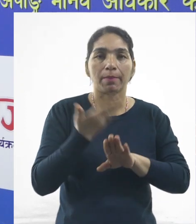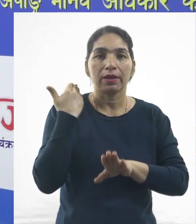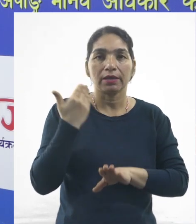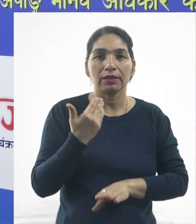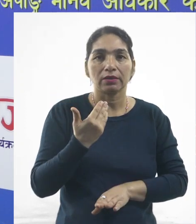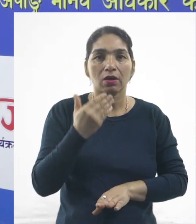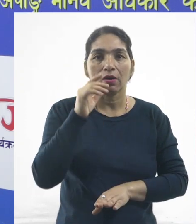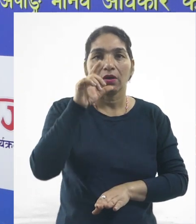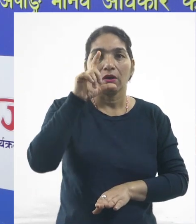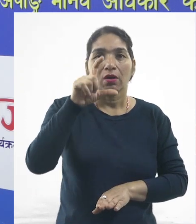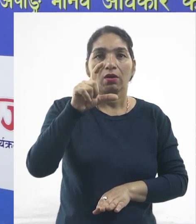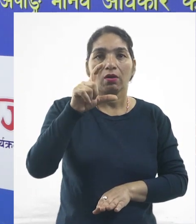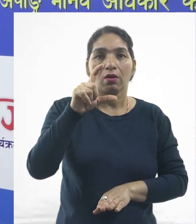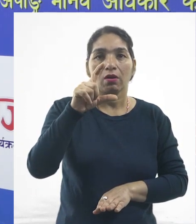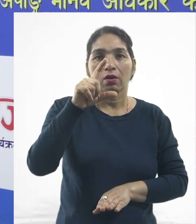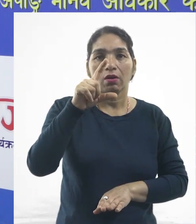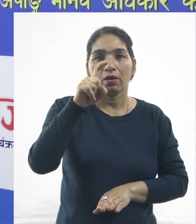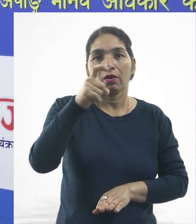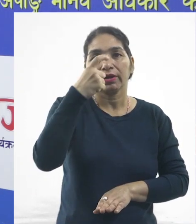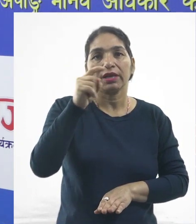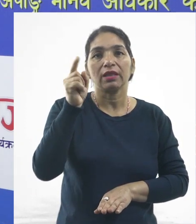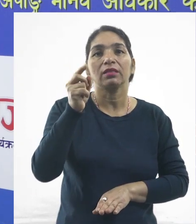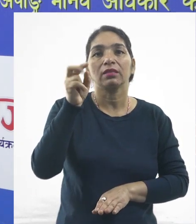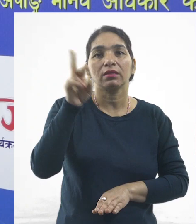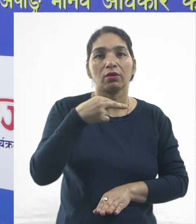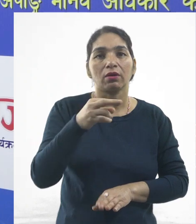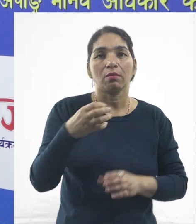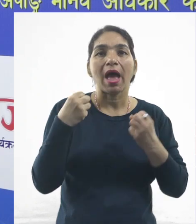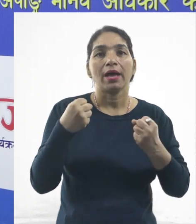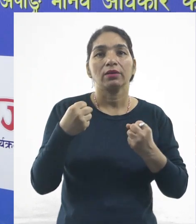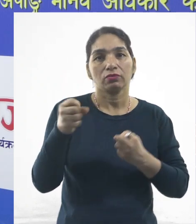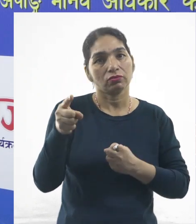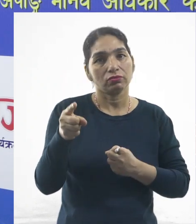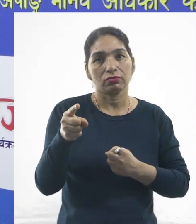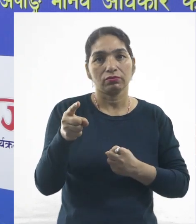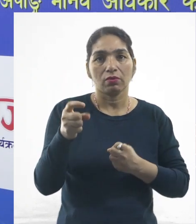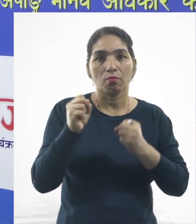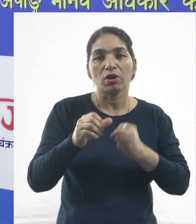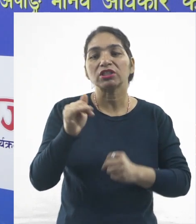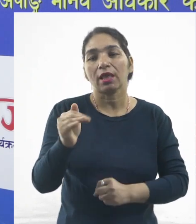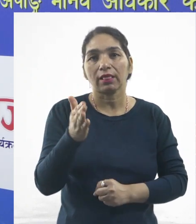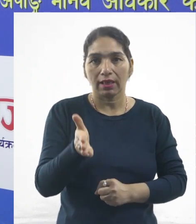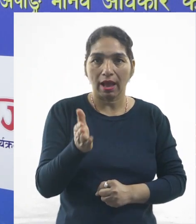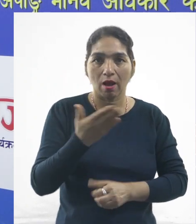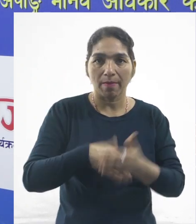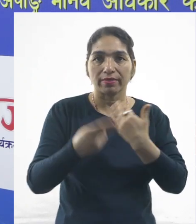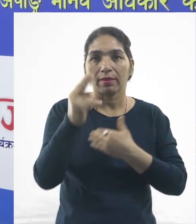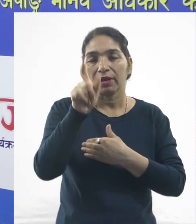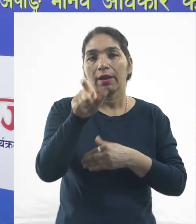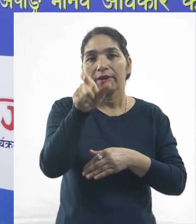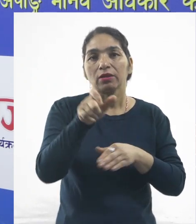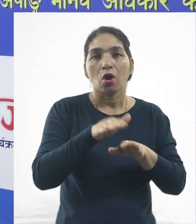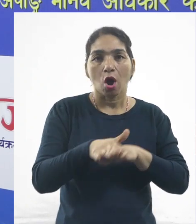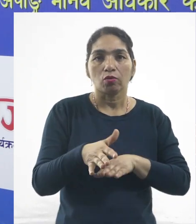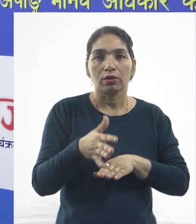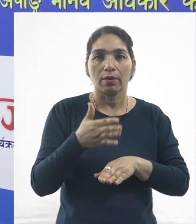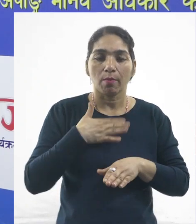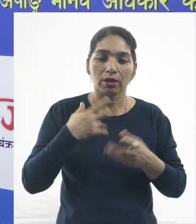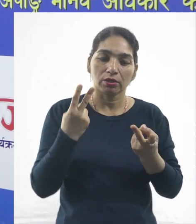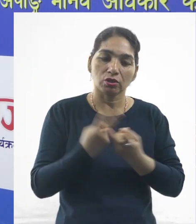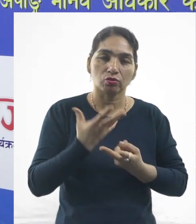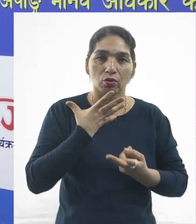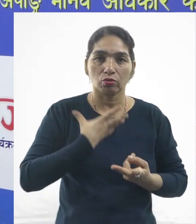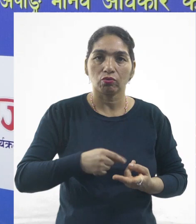खगेन्द्र बहादुर बस्नेतले एउटा उहाँको सपनालाई साकार पारेर म चाहिँ अपाङ्गता भएर अपाङ्गता भएको व्यक्तिहरूले चाहिँ दुःख मैले चाहिँ दुःख